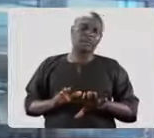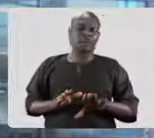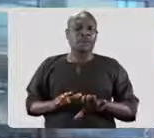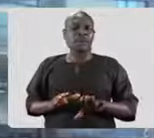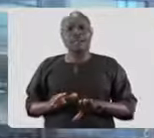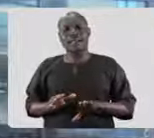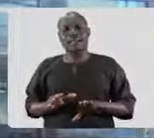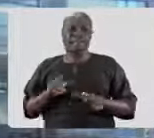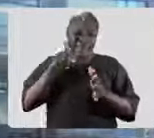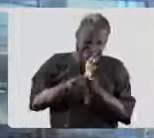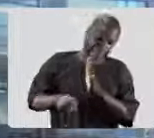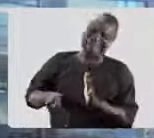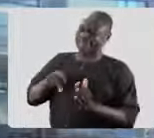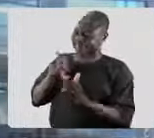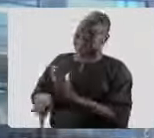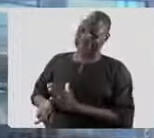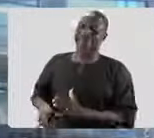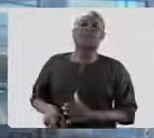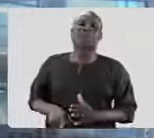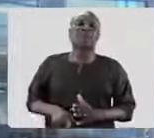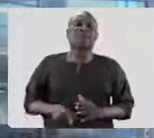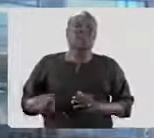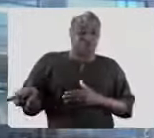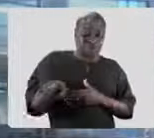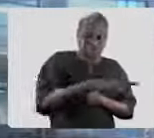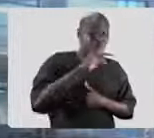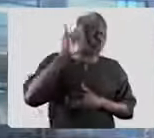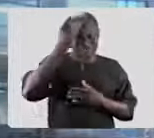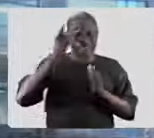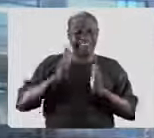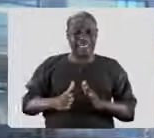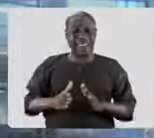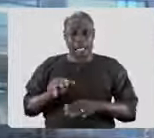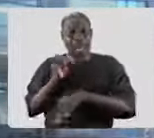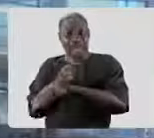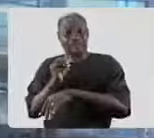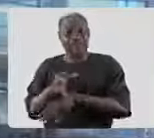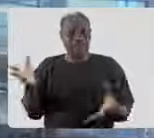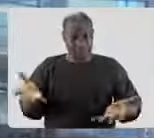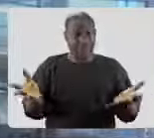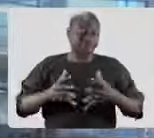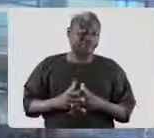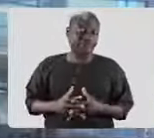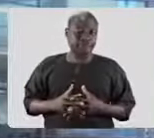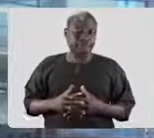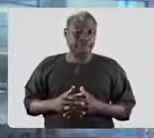sha e mo ja hwiegu mo ankasa politicians no menkasa nkyere mo e onyame